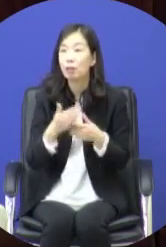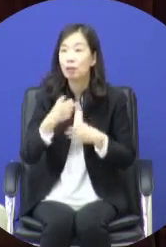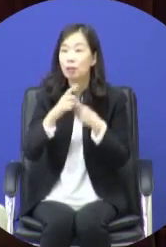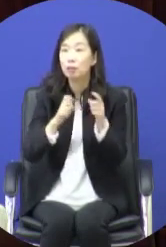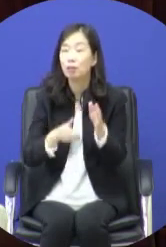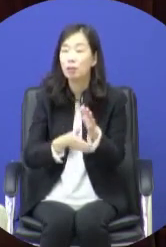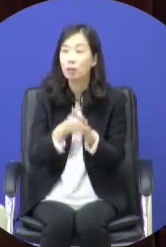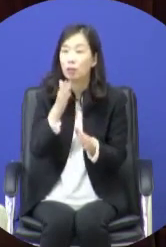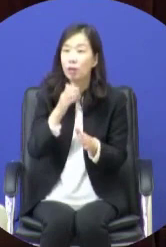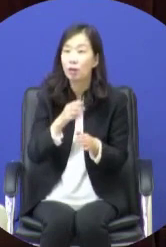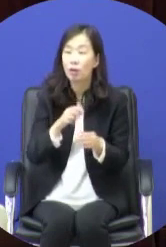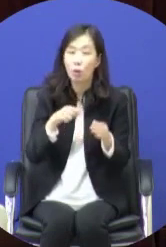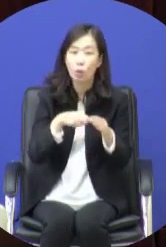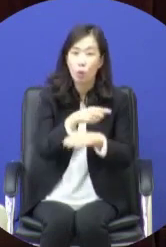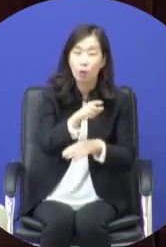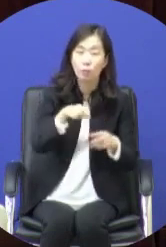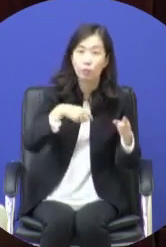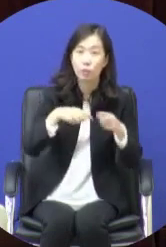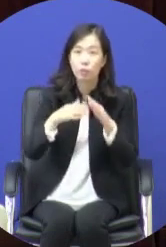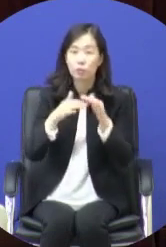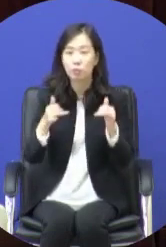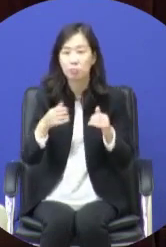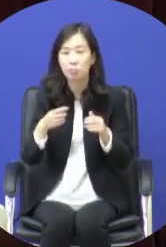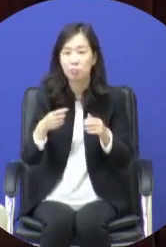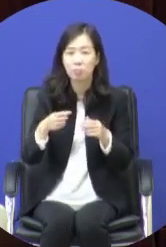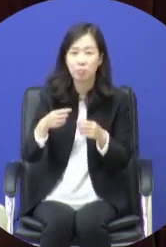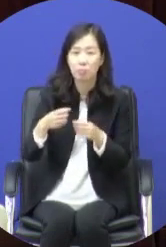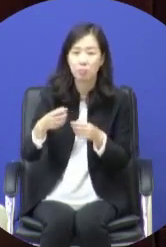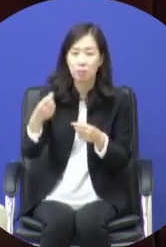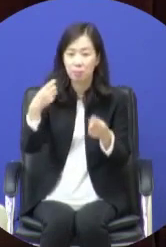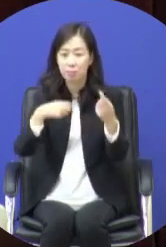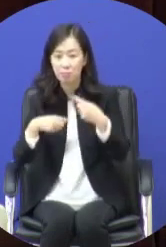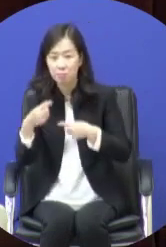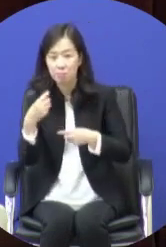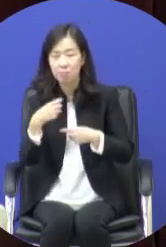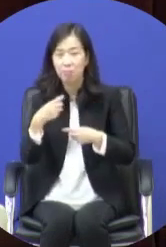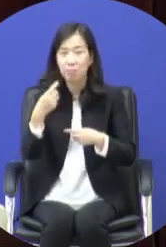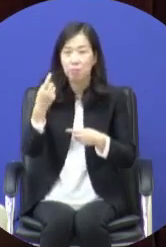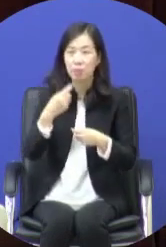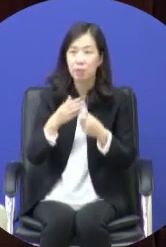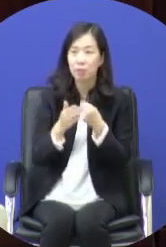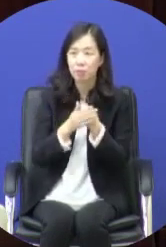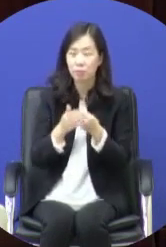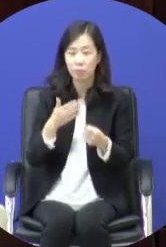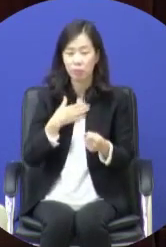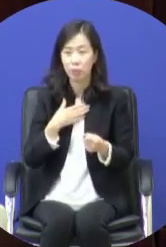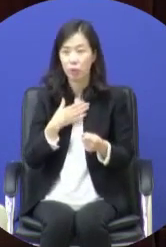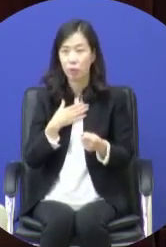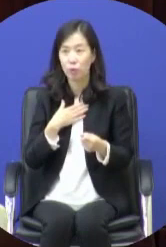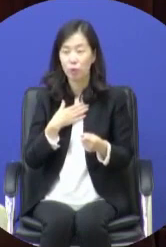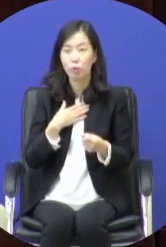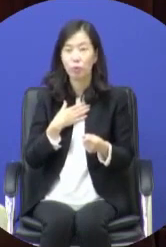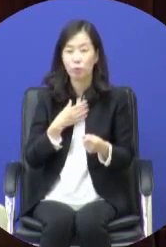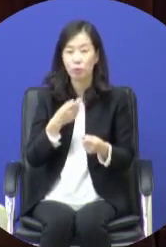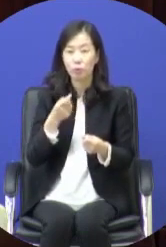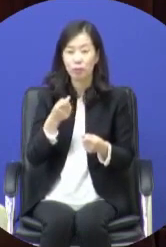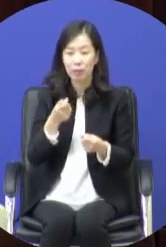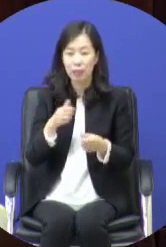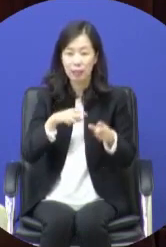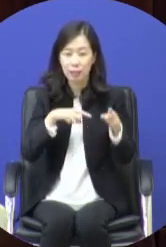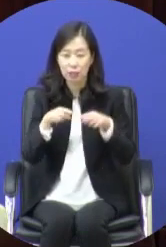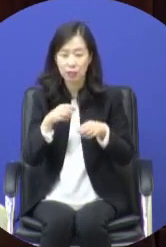안성시는 외부 정치인이 너도나도 기웃거리는 환경이 된 것 같아 저도 작은 정치를